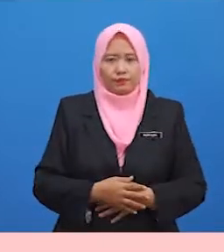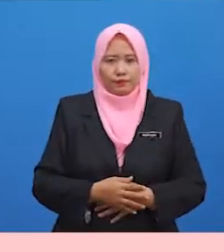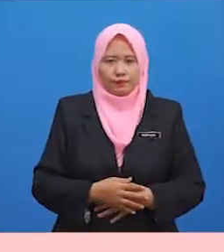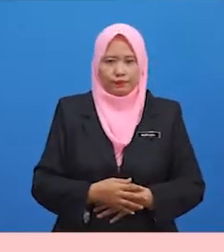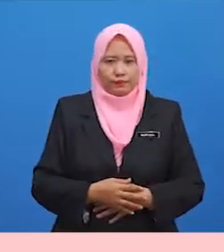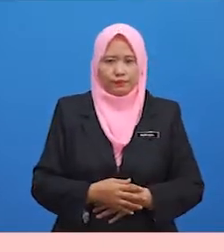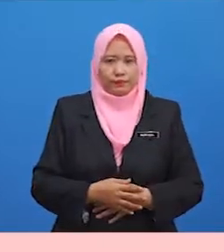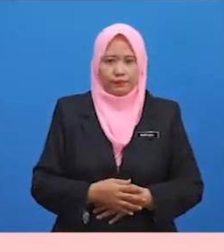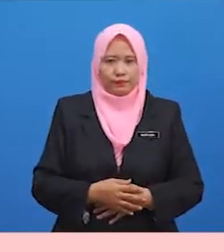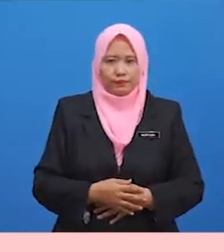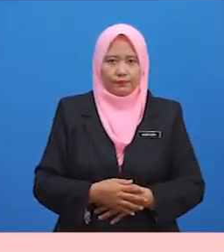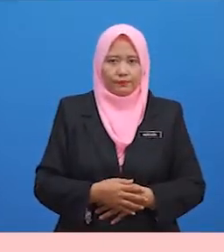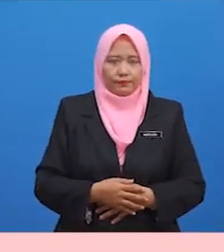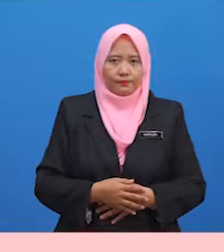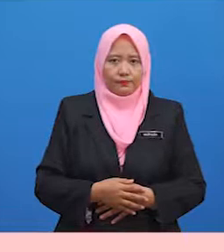panas.